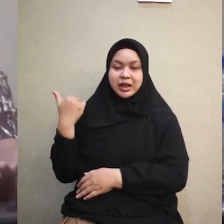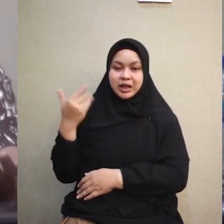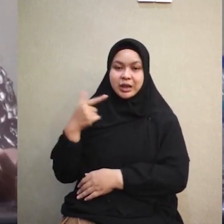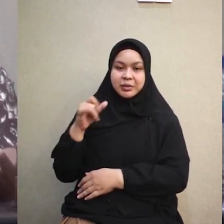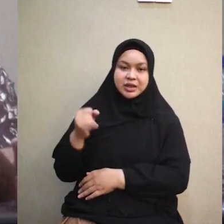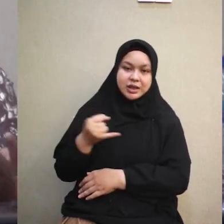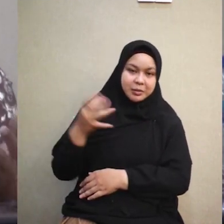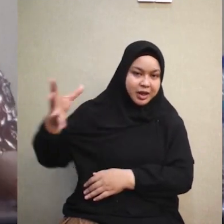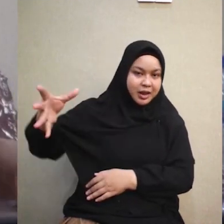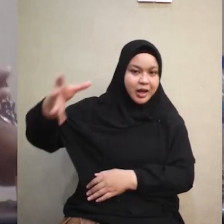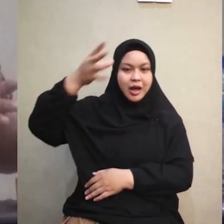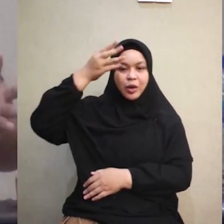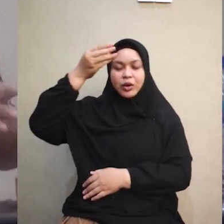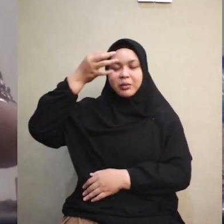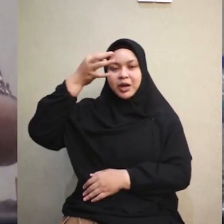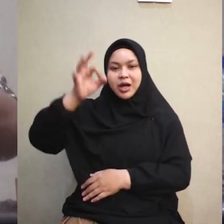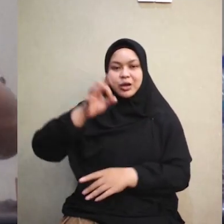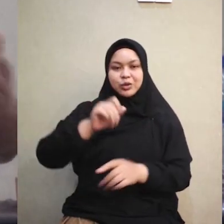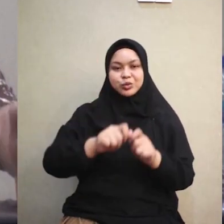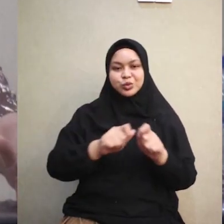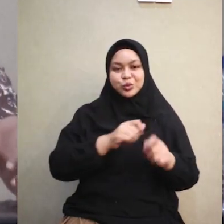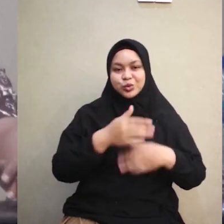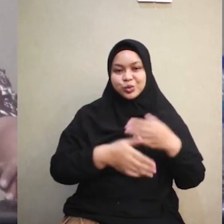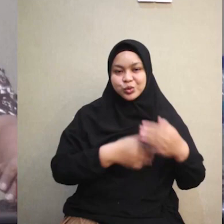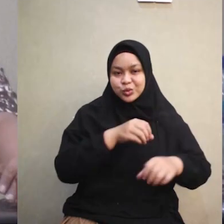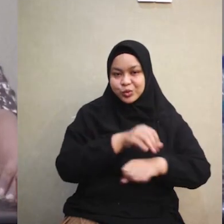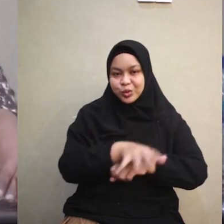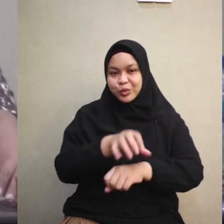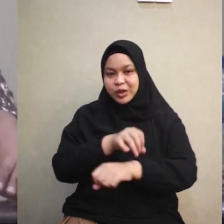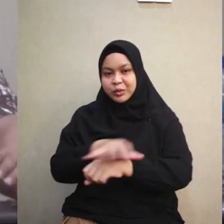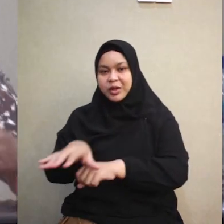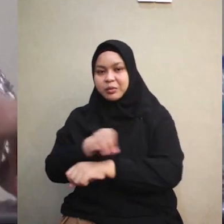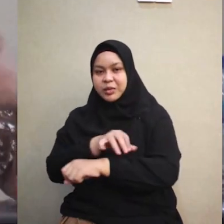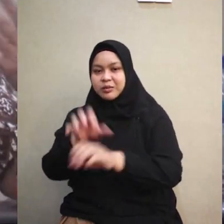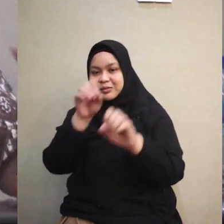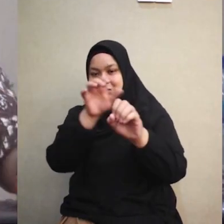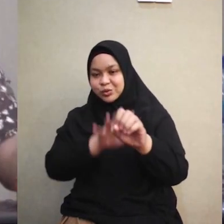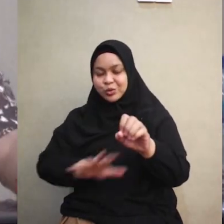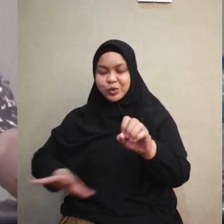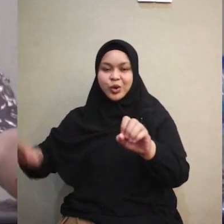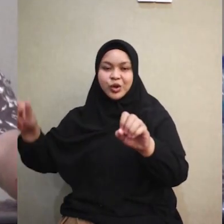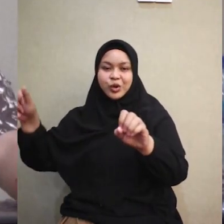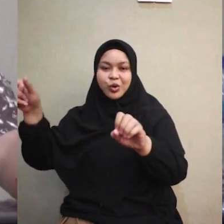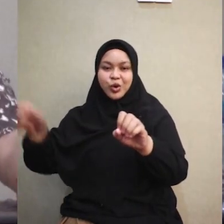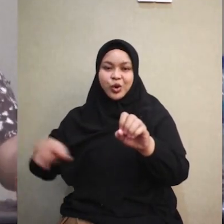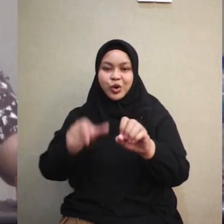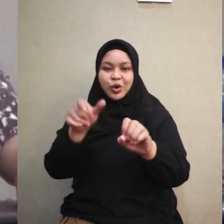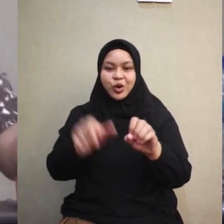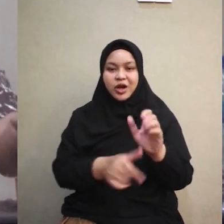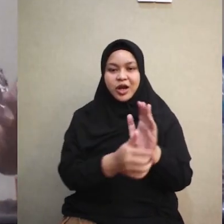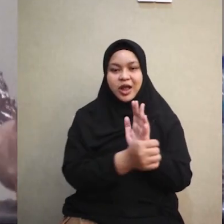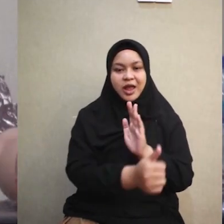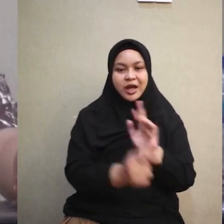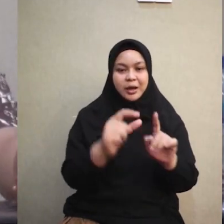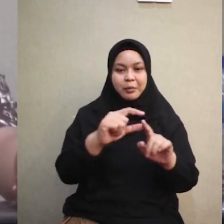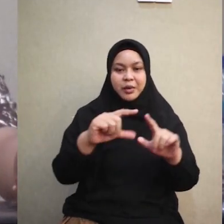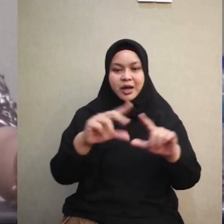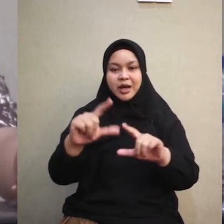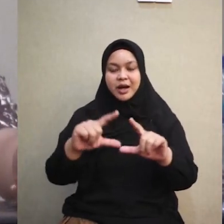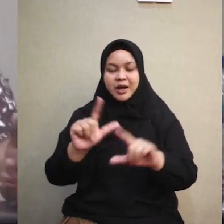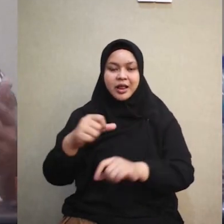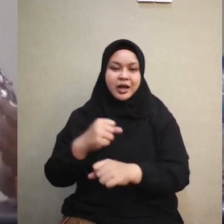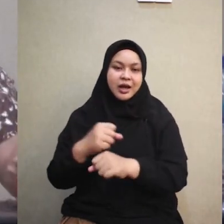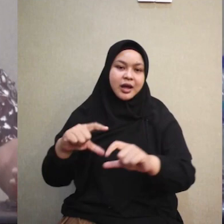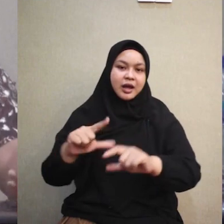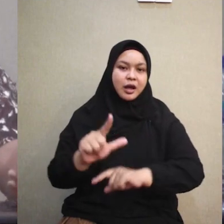pengetahuan baru yang diproduksi dan disebarkan ke tempat-tempat itu orang-orang yang ahli di sini tadi para legal para legal